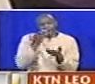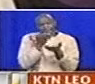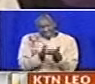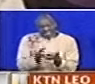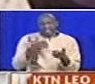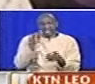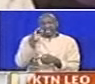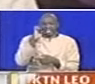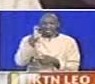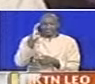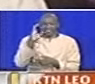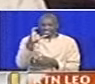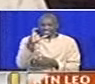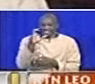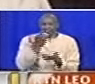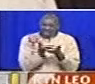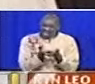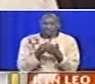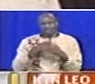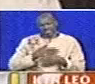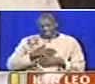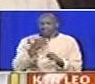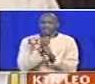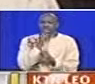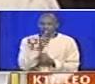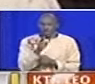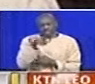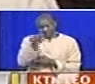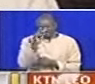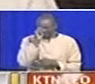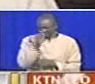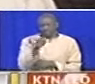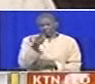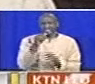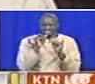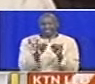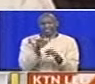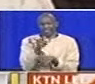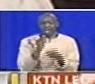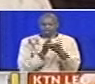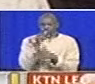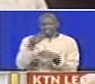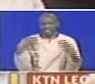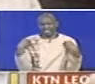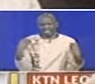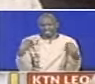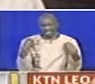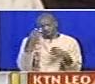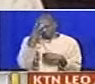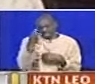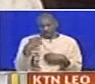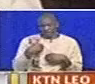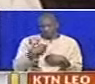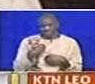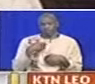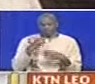Kenya to make sure that their dignity is maintained through this exercise so that we do, and integrity,